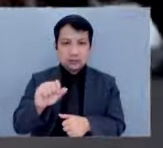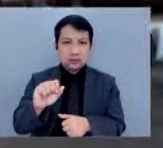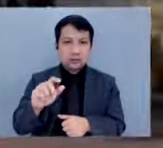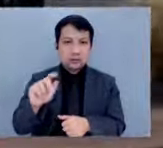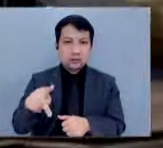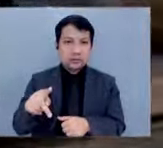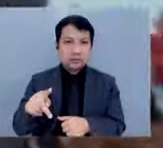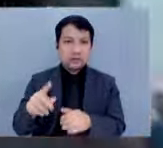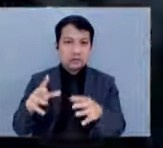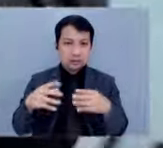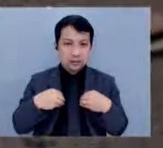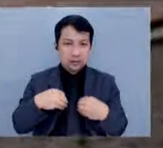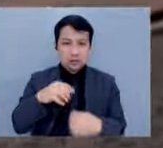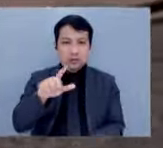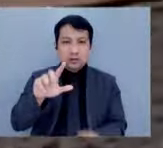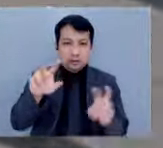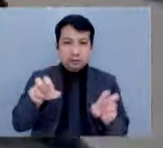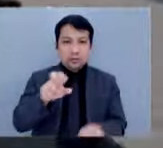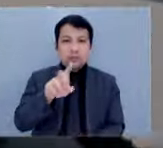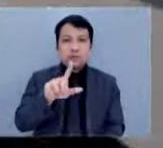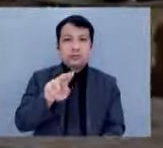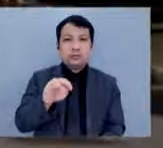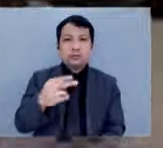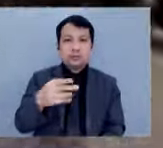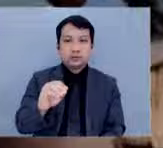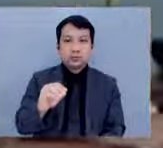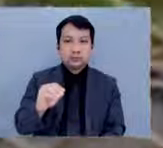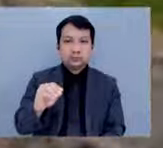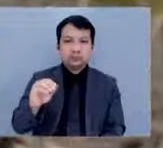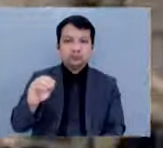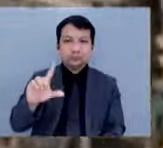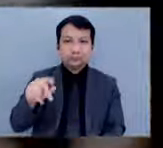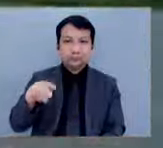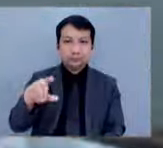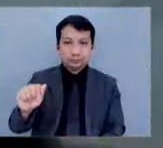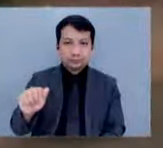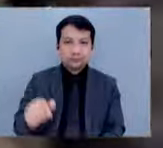na Lumuhod Ka sa Lupa.